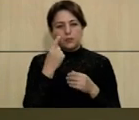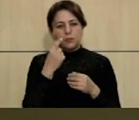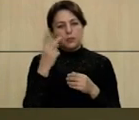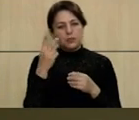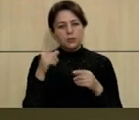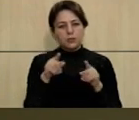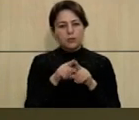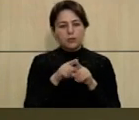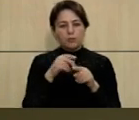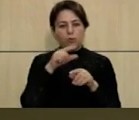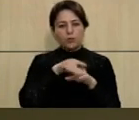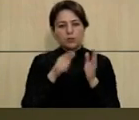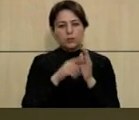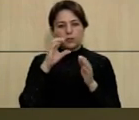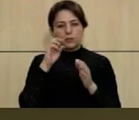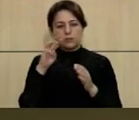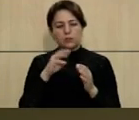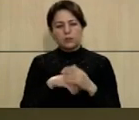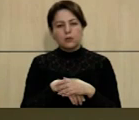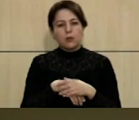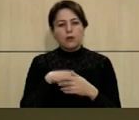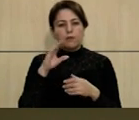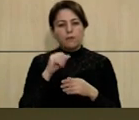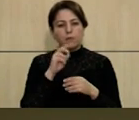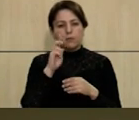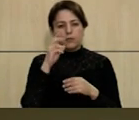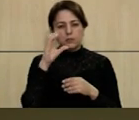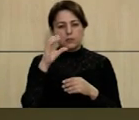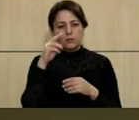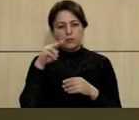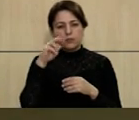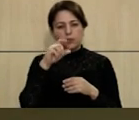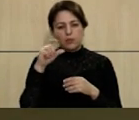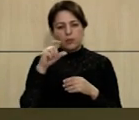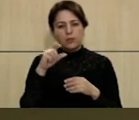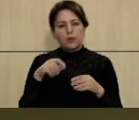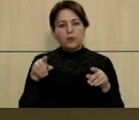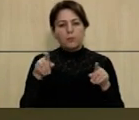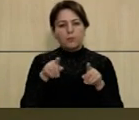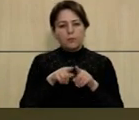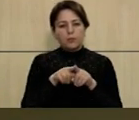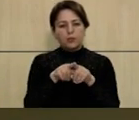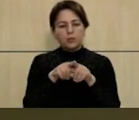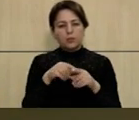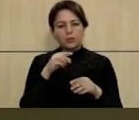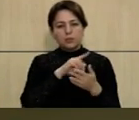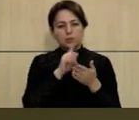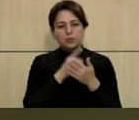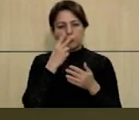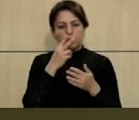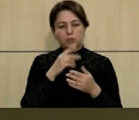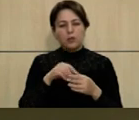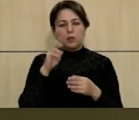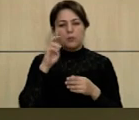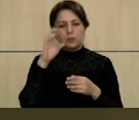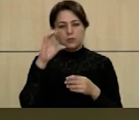Ikkalasi ham 17 sm'dan. Va BC va DE'lar paralelligi shartida ko'rsatilgan. BC